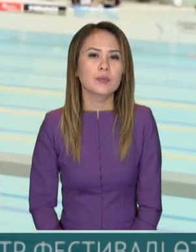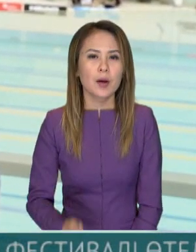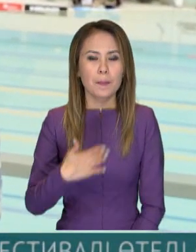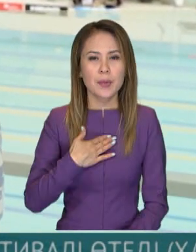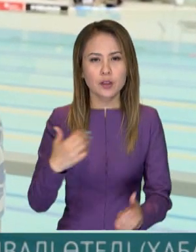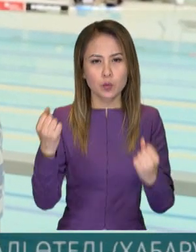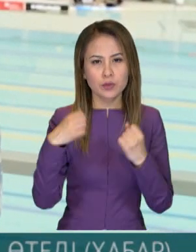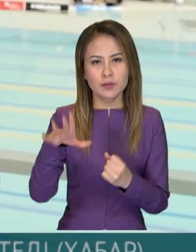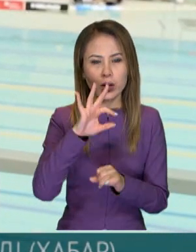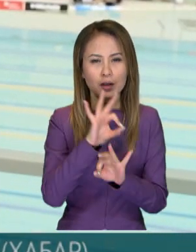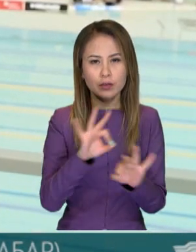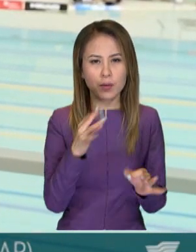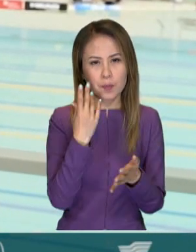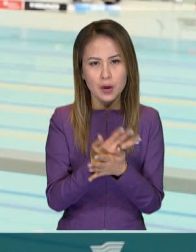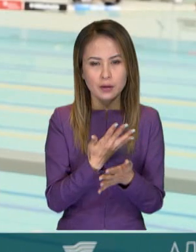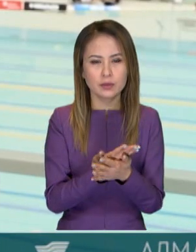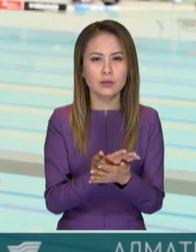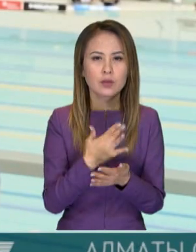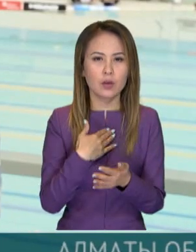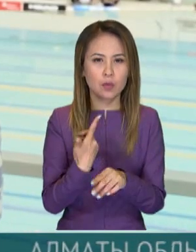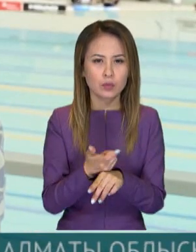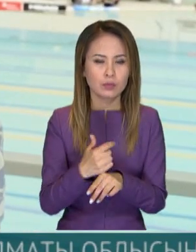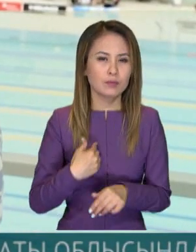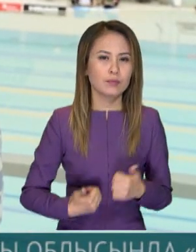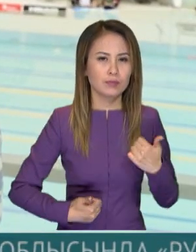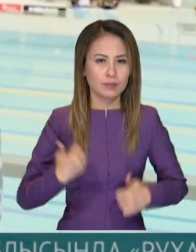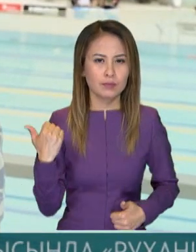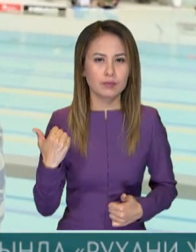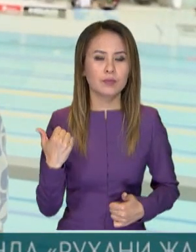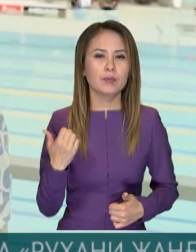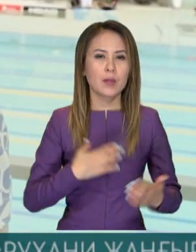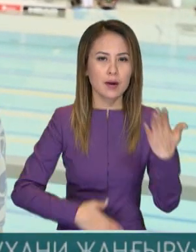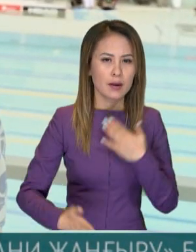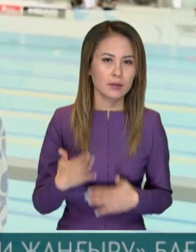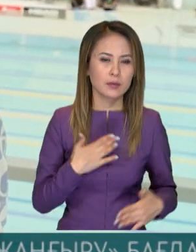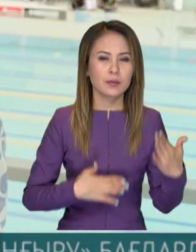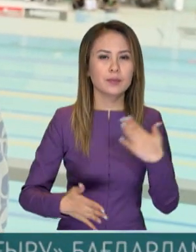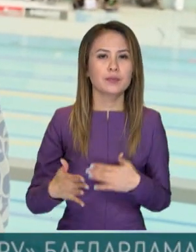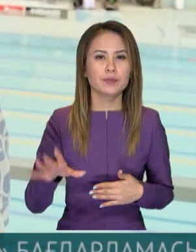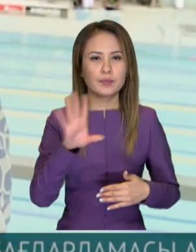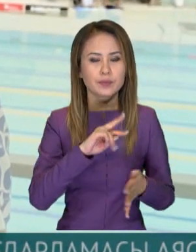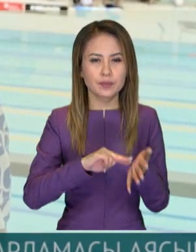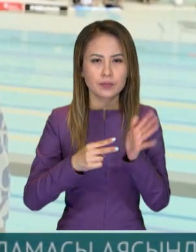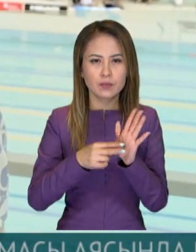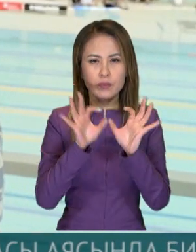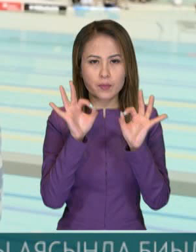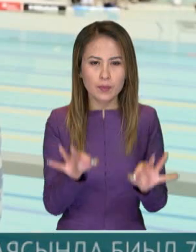нәтиже көрсетті. Мен олармен өте мақтан тұтам, қуаныштымын. Барлық